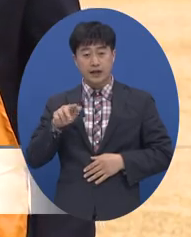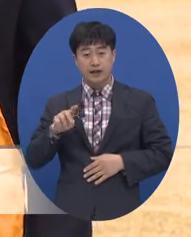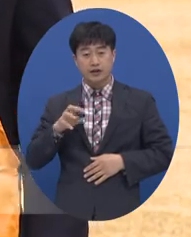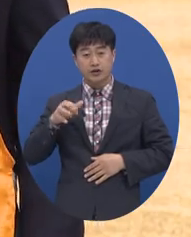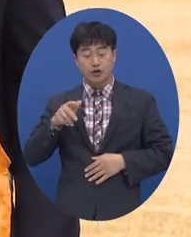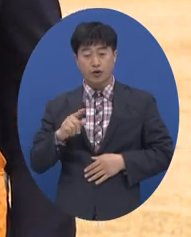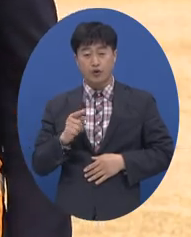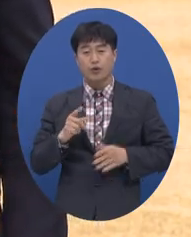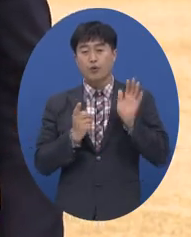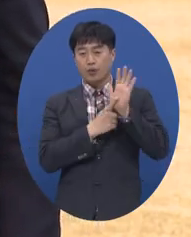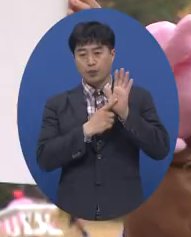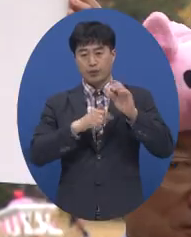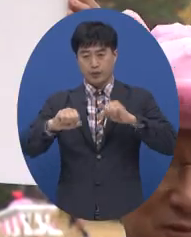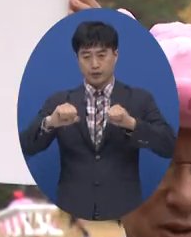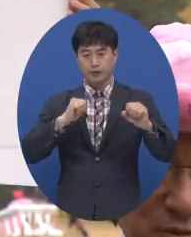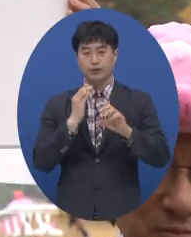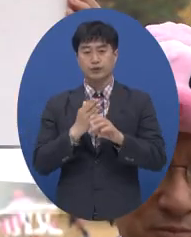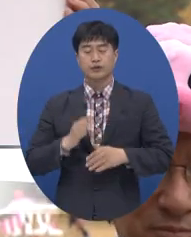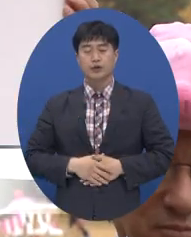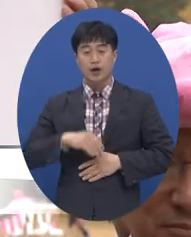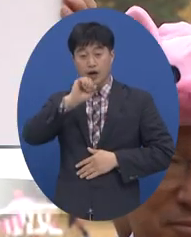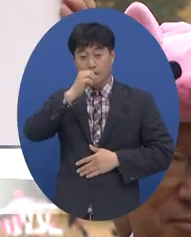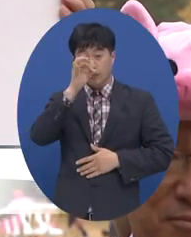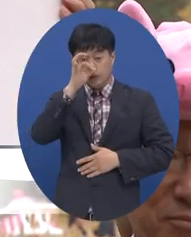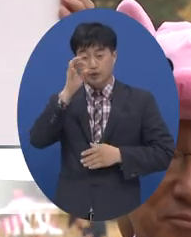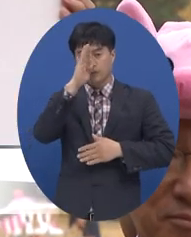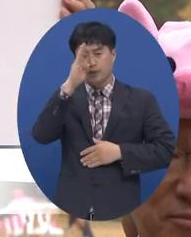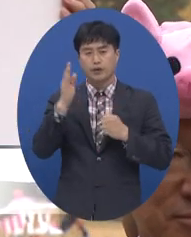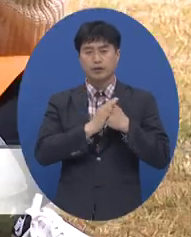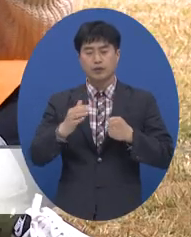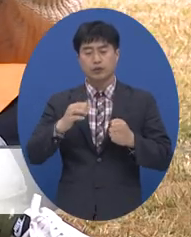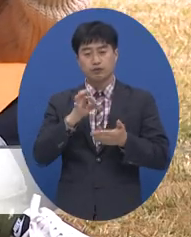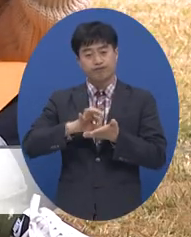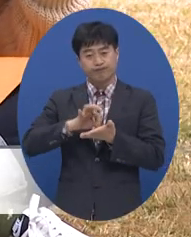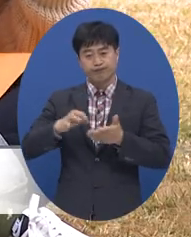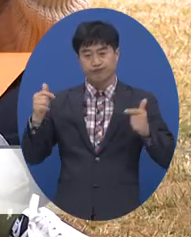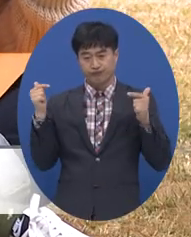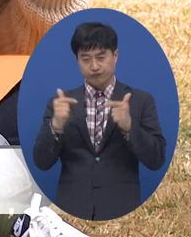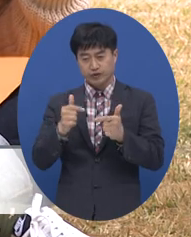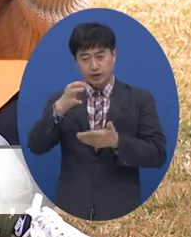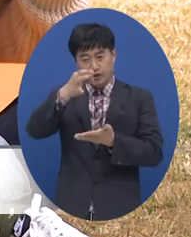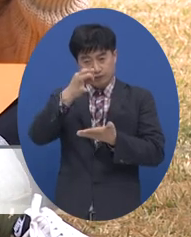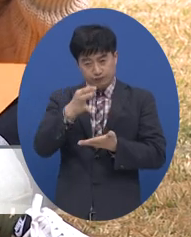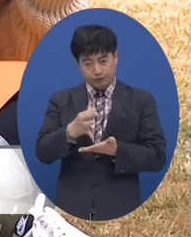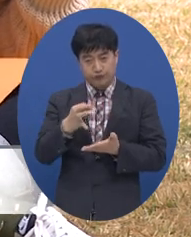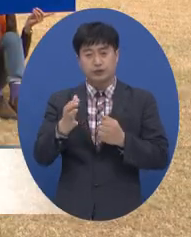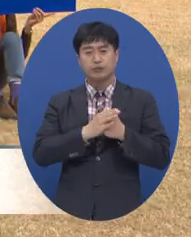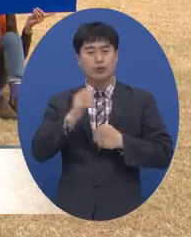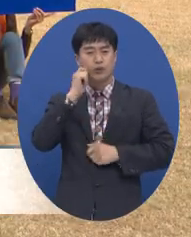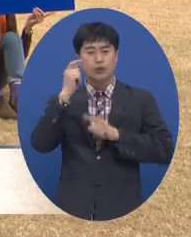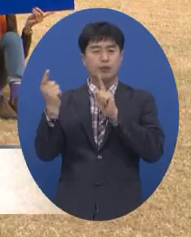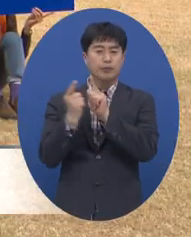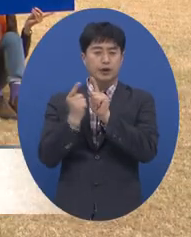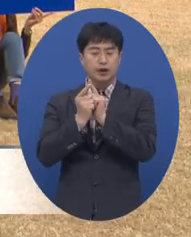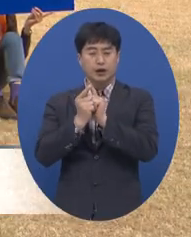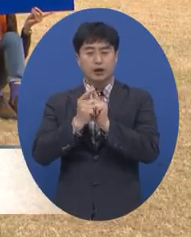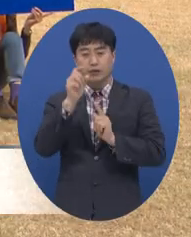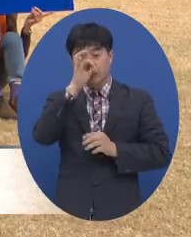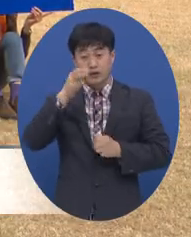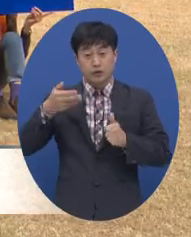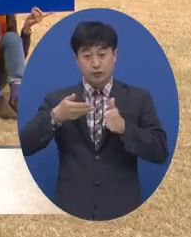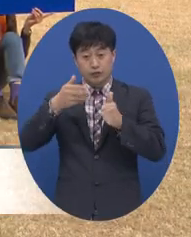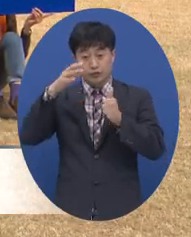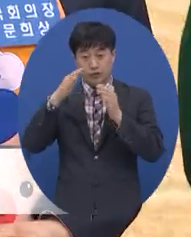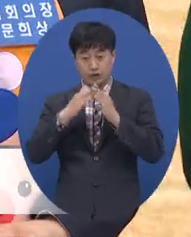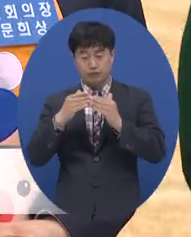홍보 활동에 나섰습니다. 아프리카 돼지 열병에 따른 소비 감소와 가격 하락 등으로 어려움을 겪고 있는 양돈 농가를 응원하기